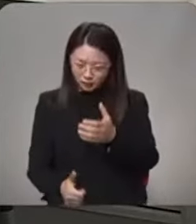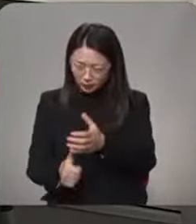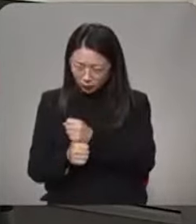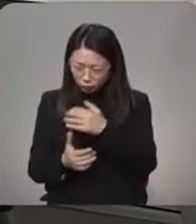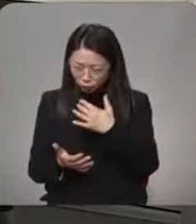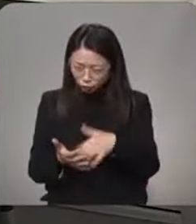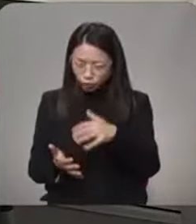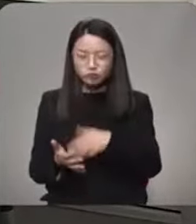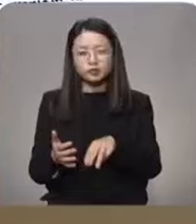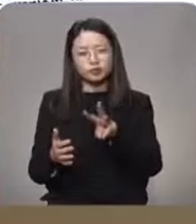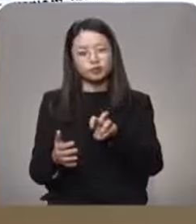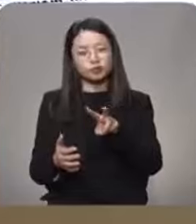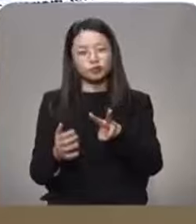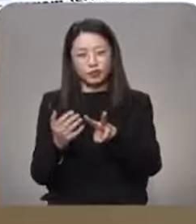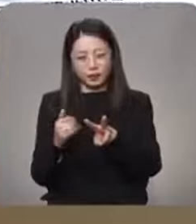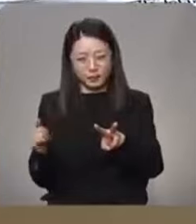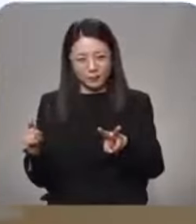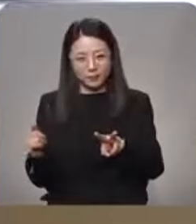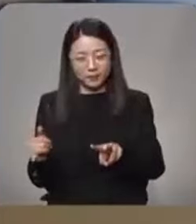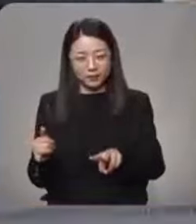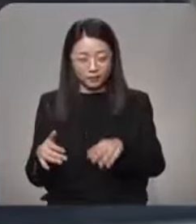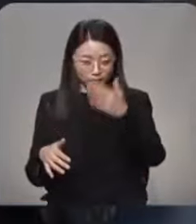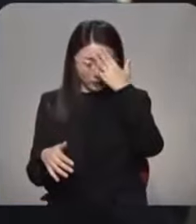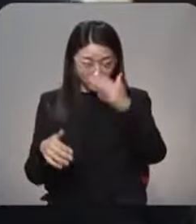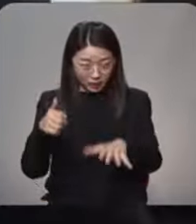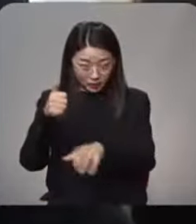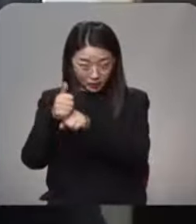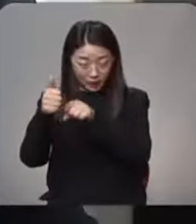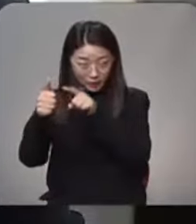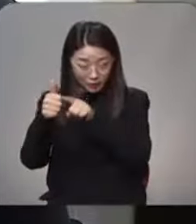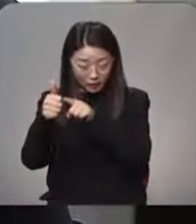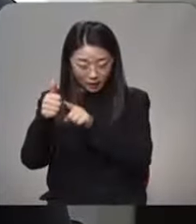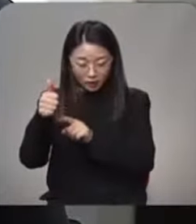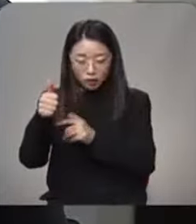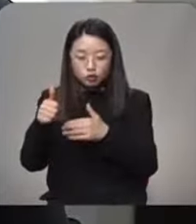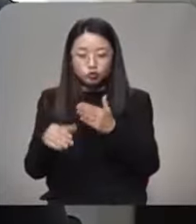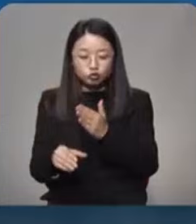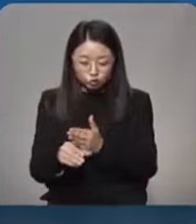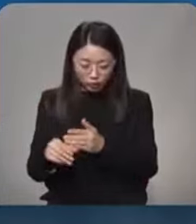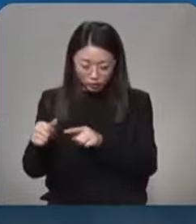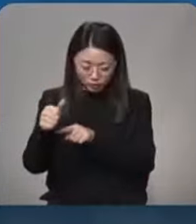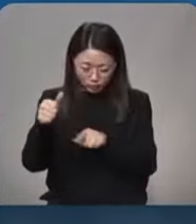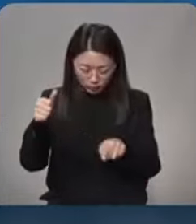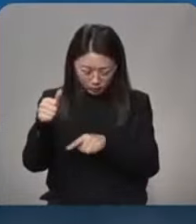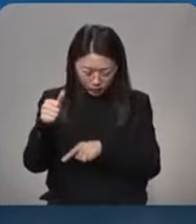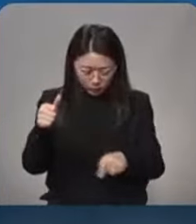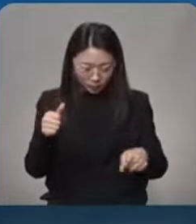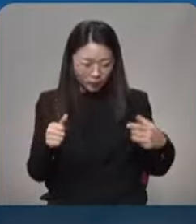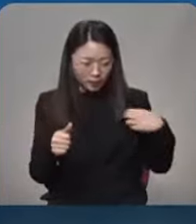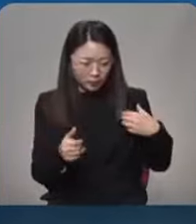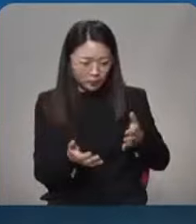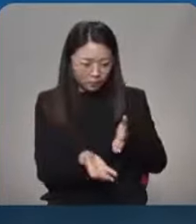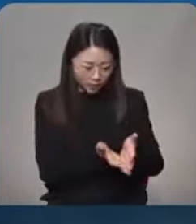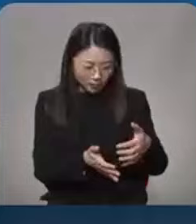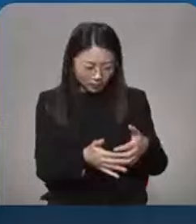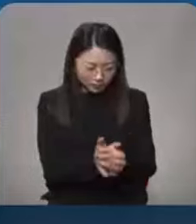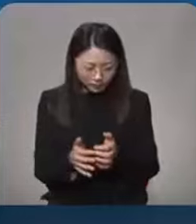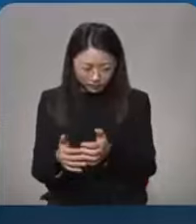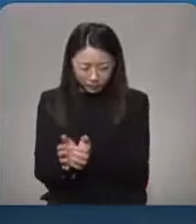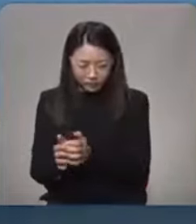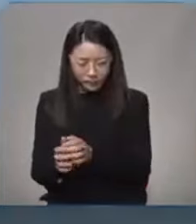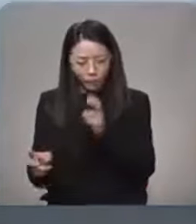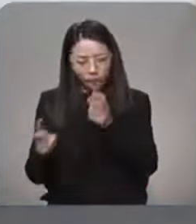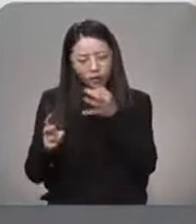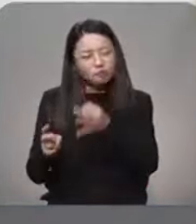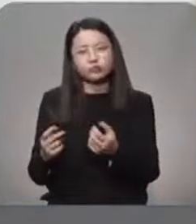조직원은 모두 32명 총책을 정점으로 중간 관리책 범죄 수법 담당자로 이어지는 기업형